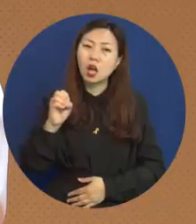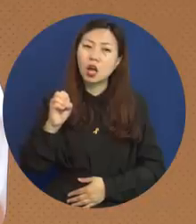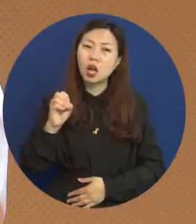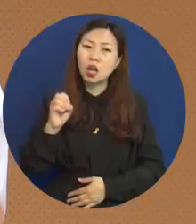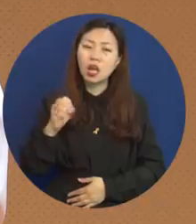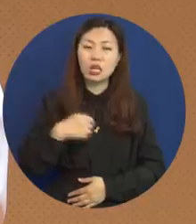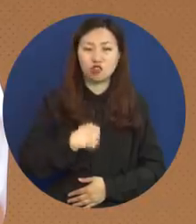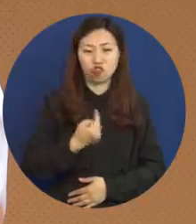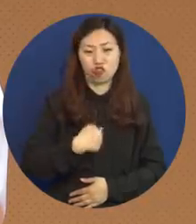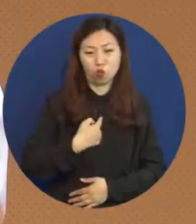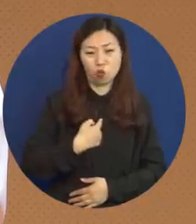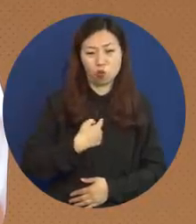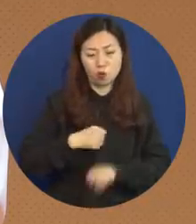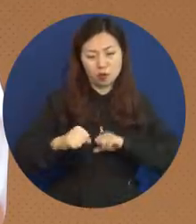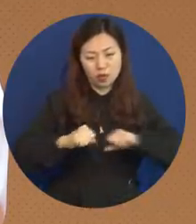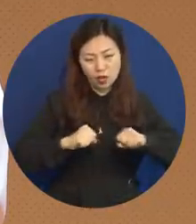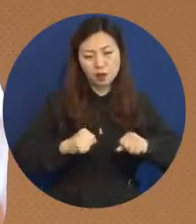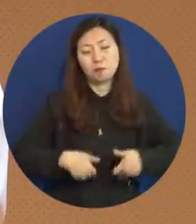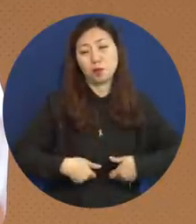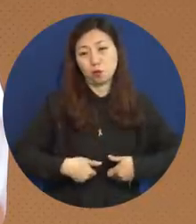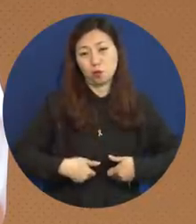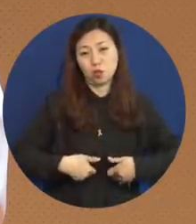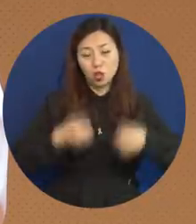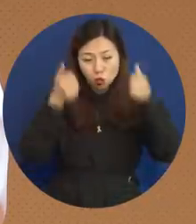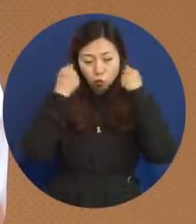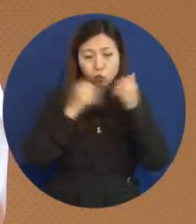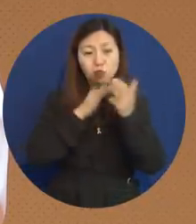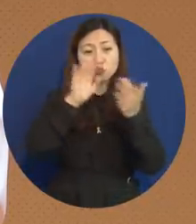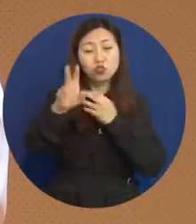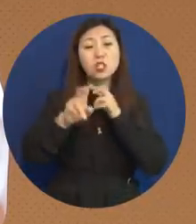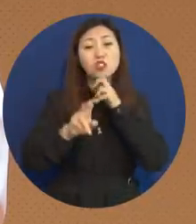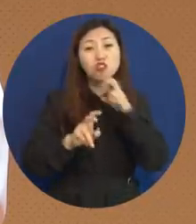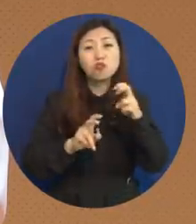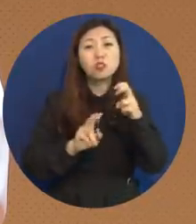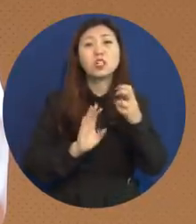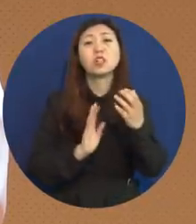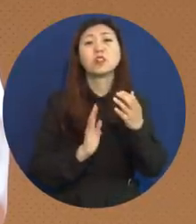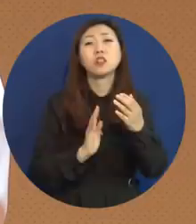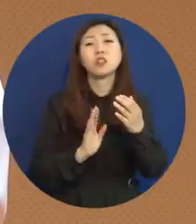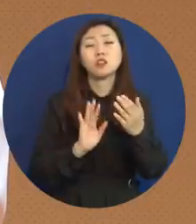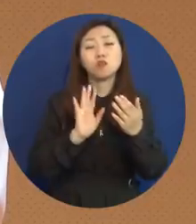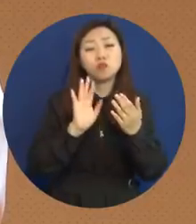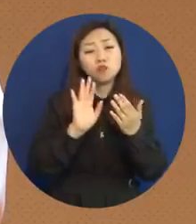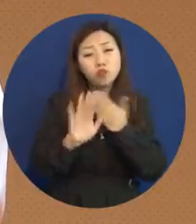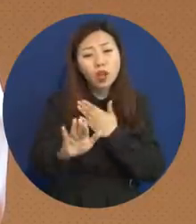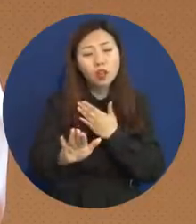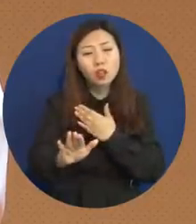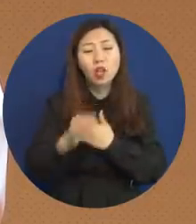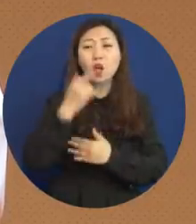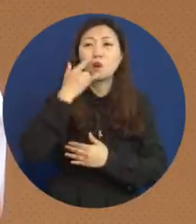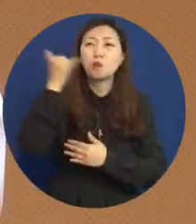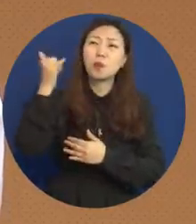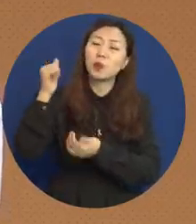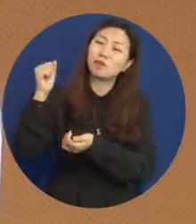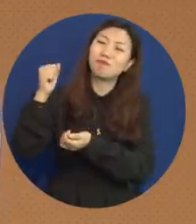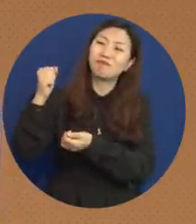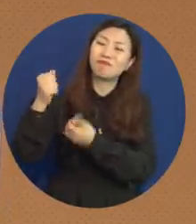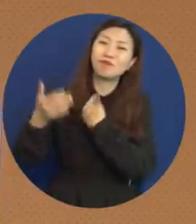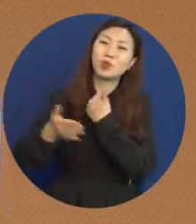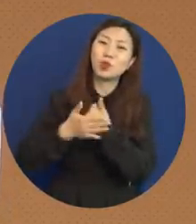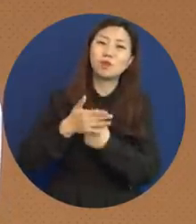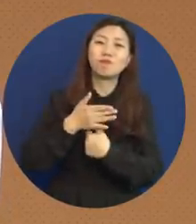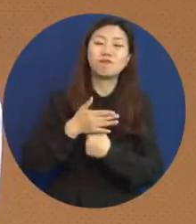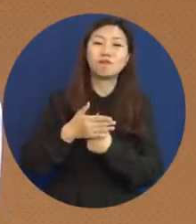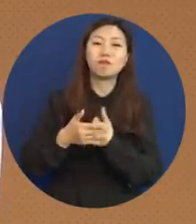나가는 시기예요. 졸업하면 저렇게 이제 20살이 넘으면 이제 전혀 영향을 안 받는 시기고. 그렇기